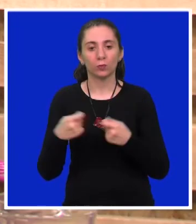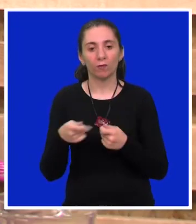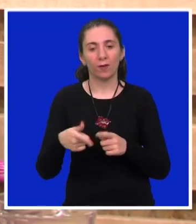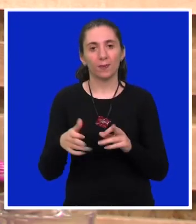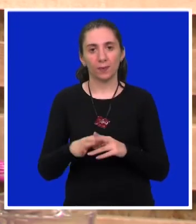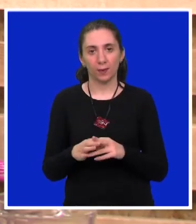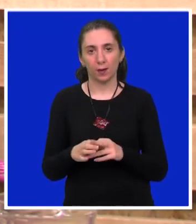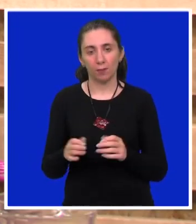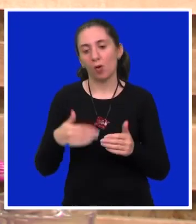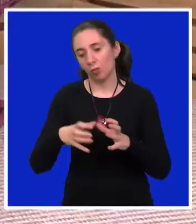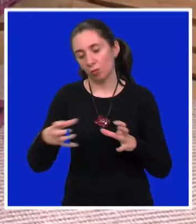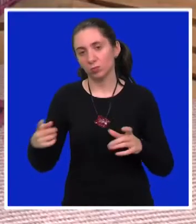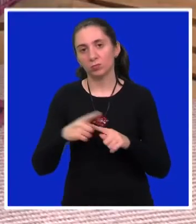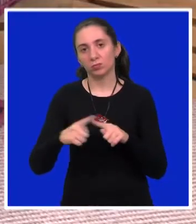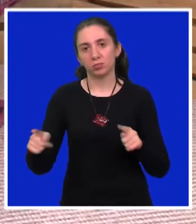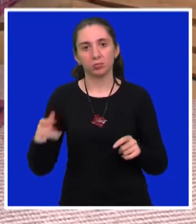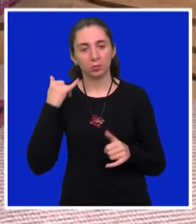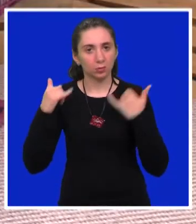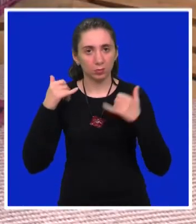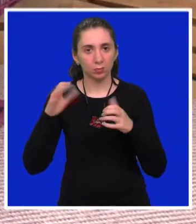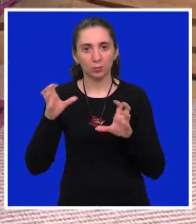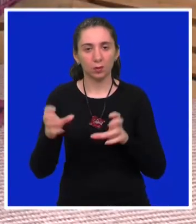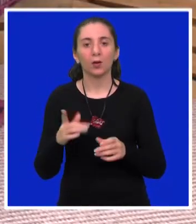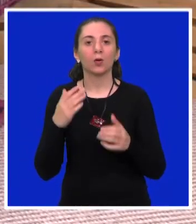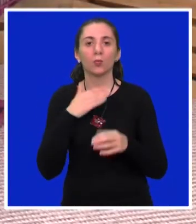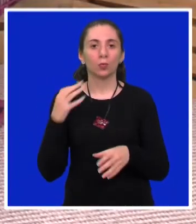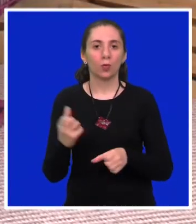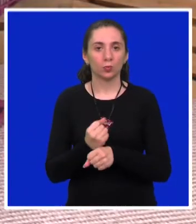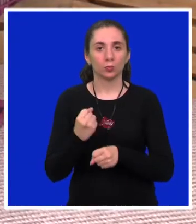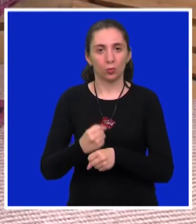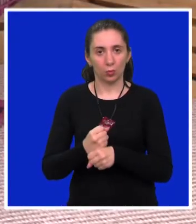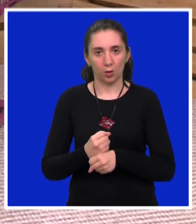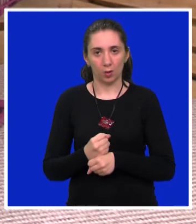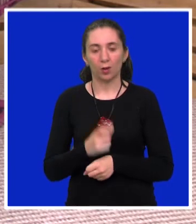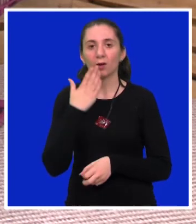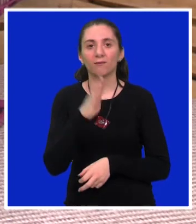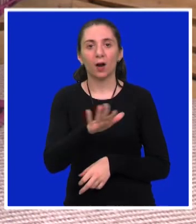temi razgovarati kroz različite kanale. Puno uspjeha u radu i...